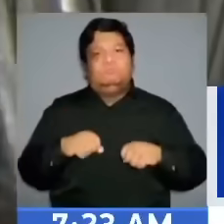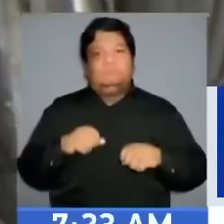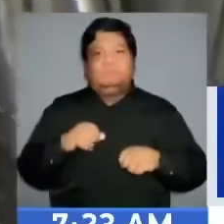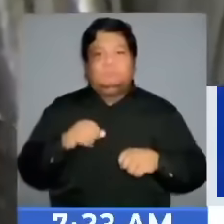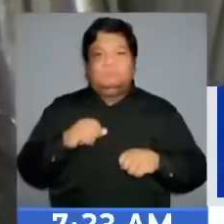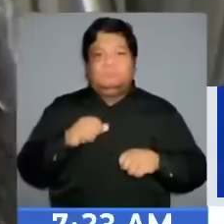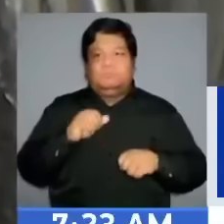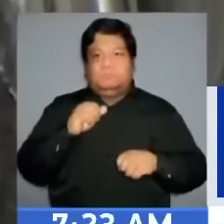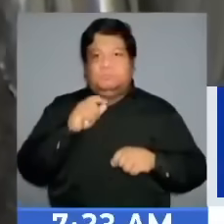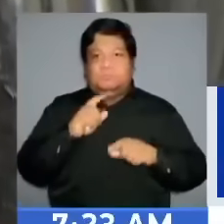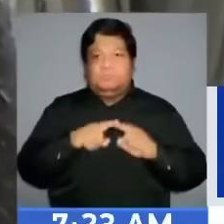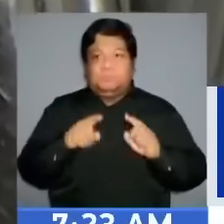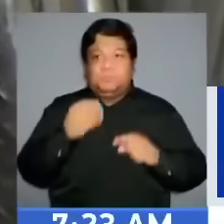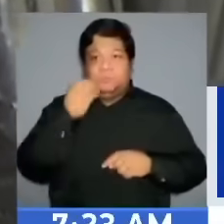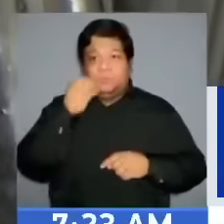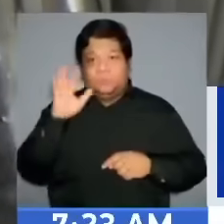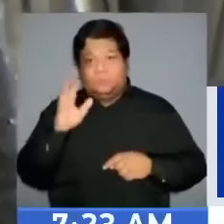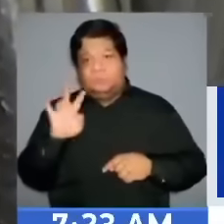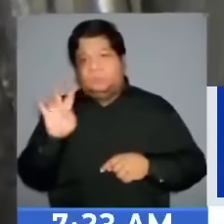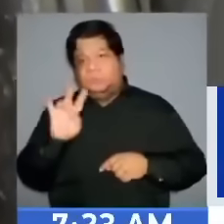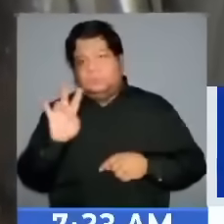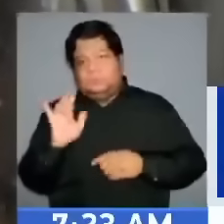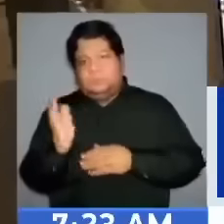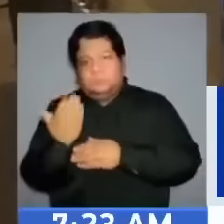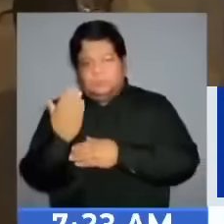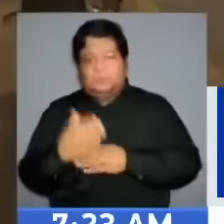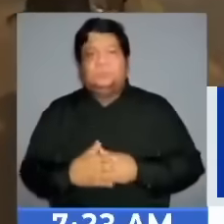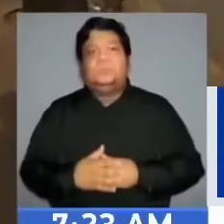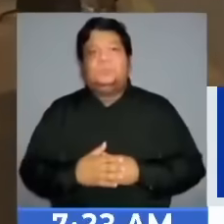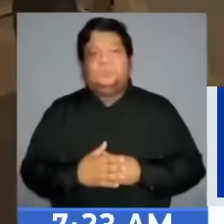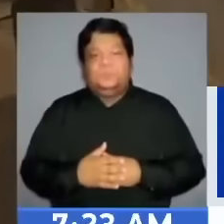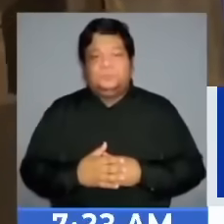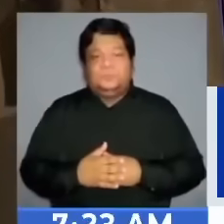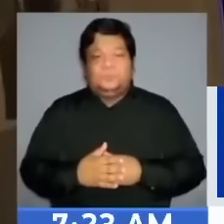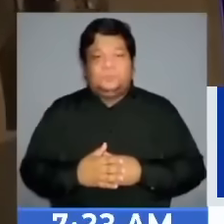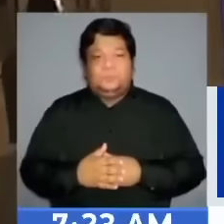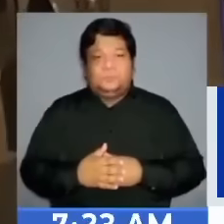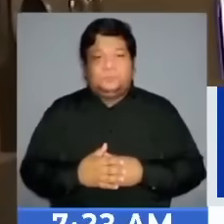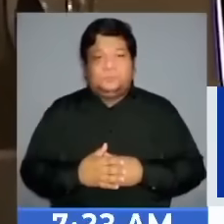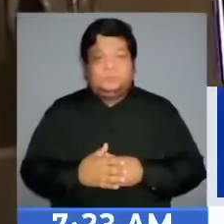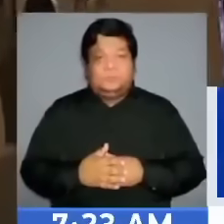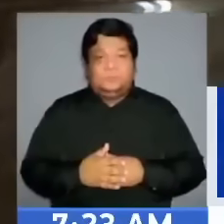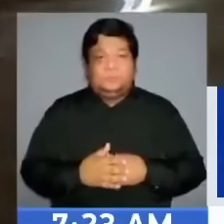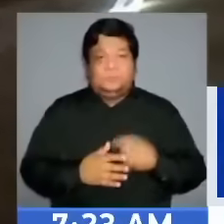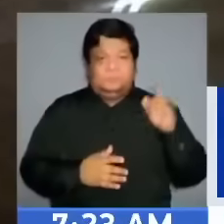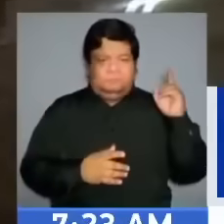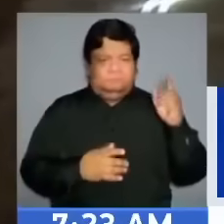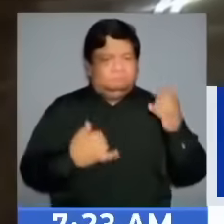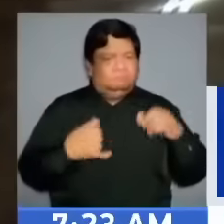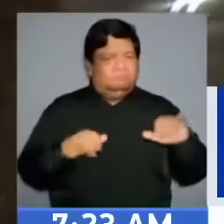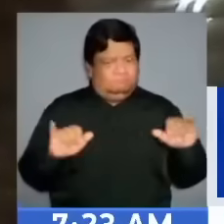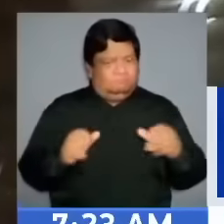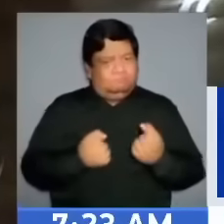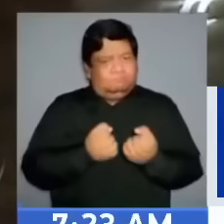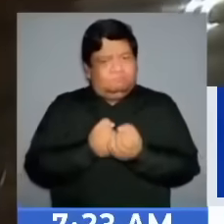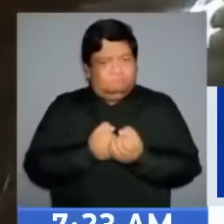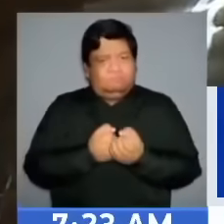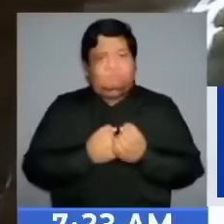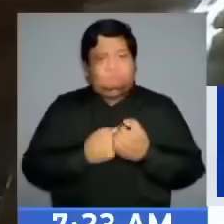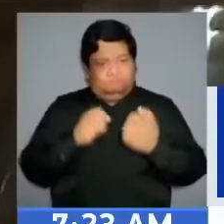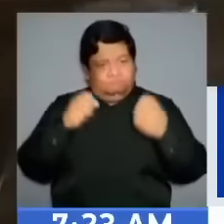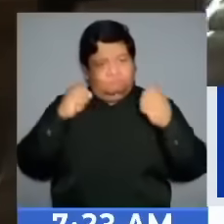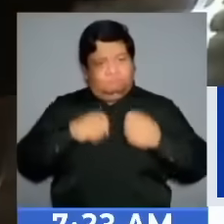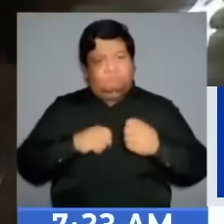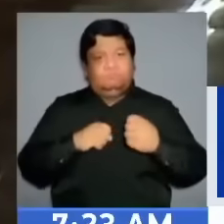7. Gayunman, buong-buo pa rin ang suporta niya sa ipinaglalaban ng mga kasamahan niyang tsuper. Dismayado kami sa ginagawa